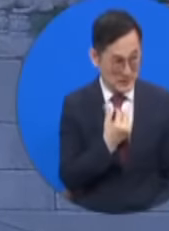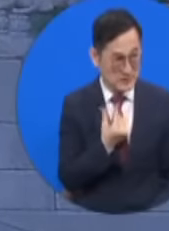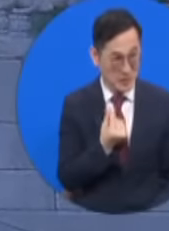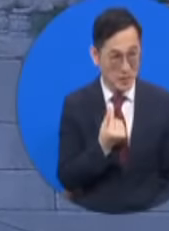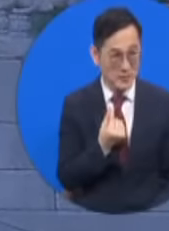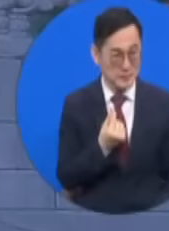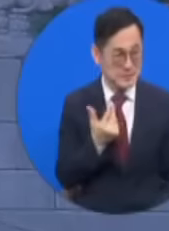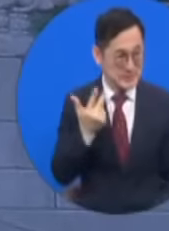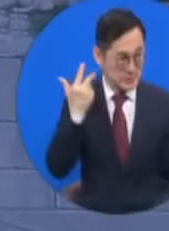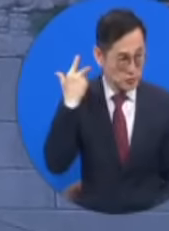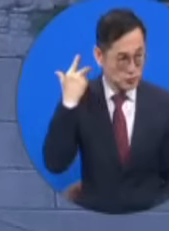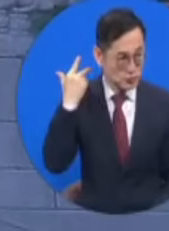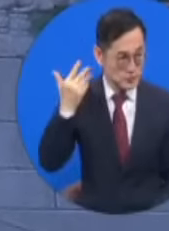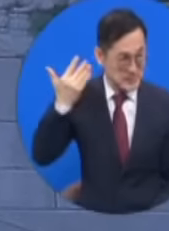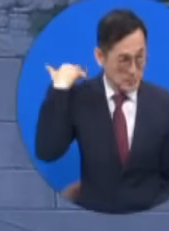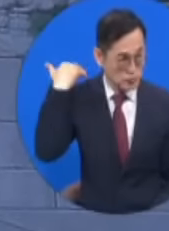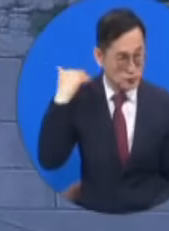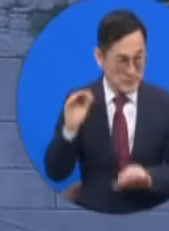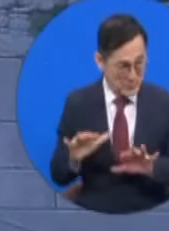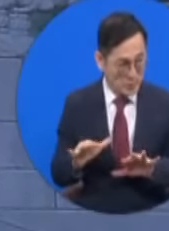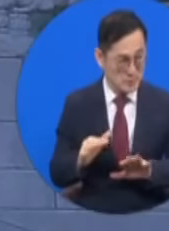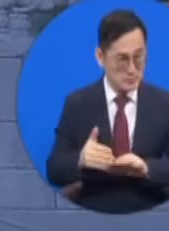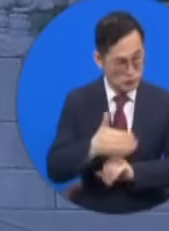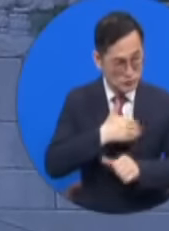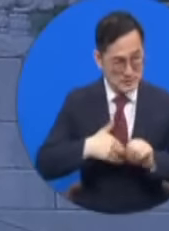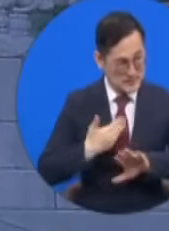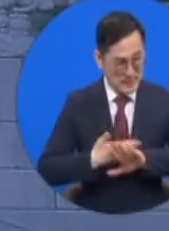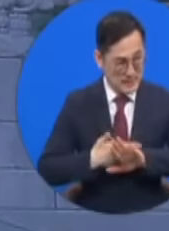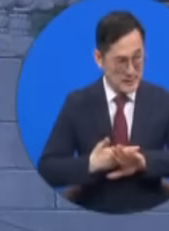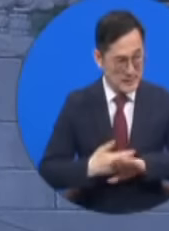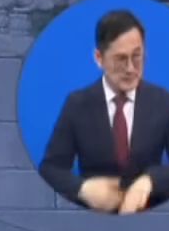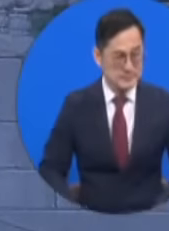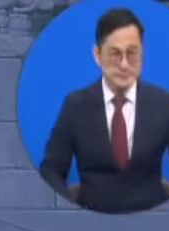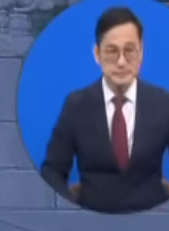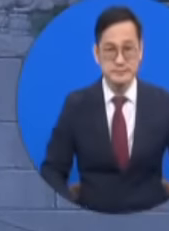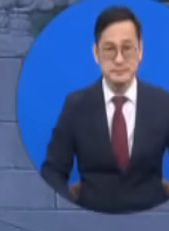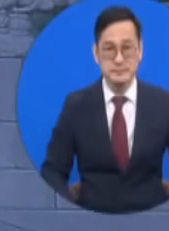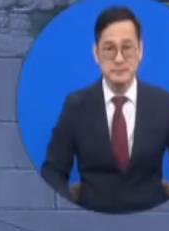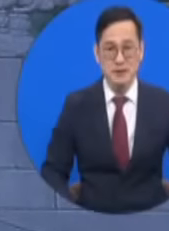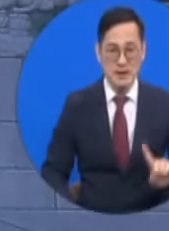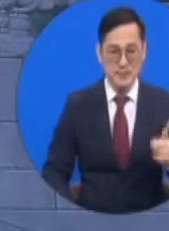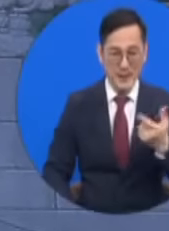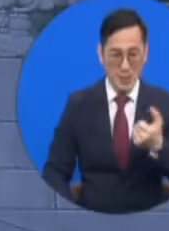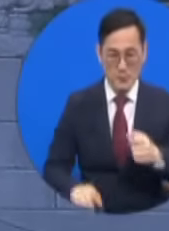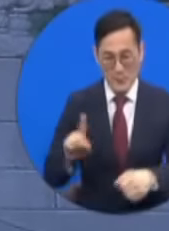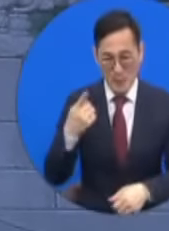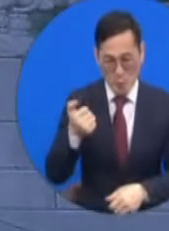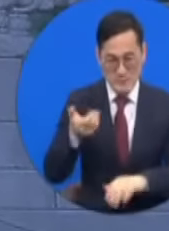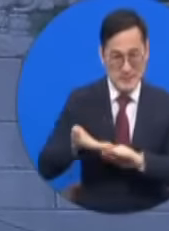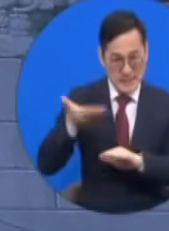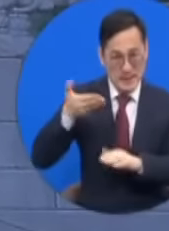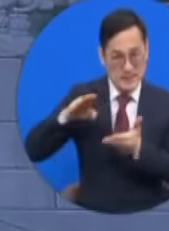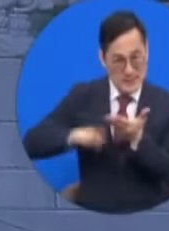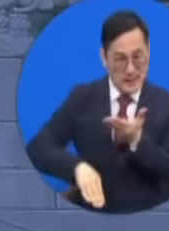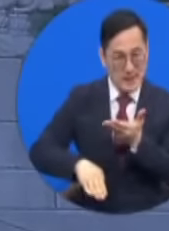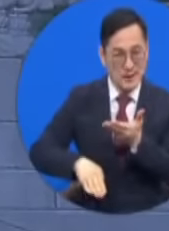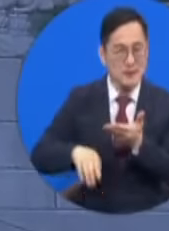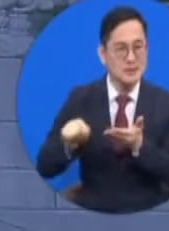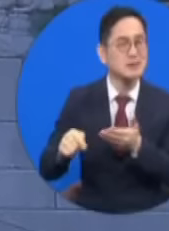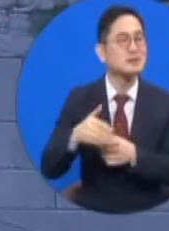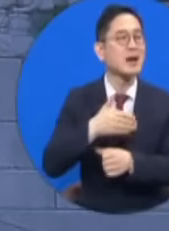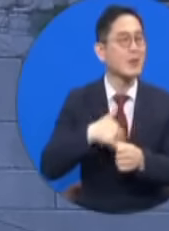지난주와는 양당이 예상하고 있는 판세가 좀 많이 달라진 것 같습니다. 한 정당이 과반을 하느냐 못하느냐, 200석이냐 아니냐의 문제보다는 훨씬